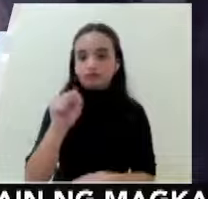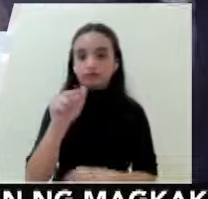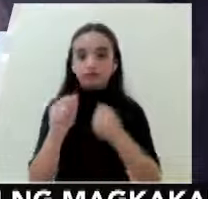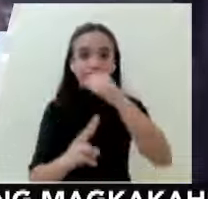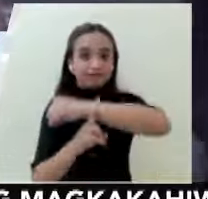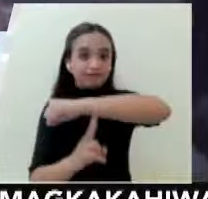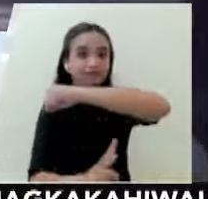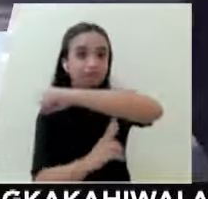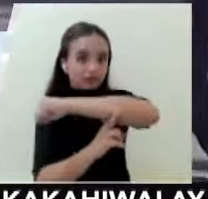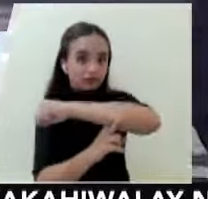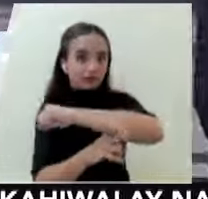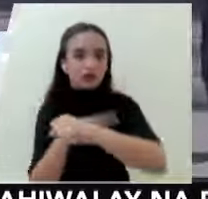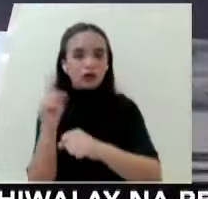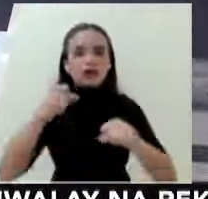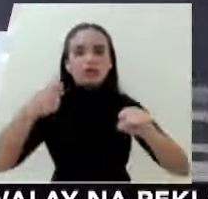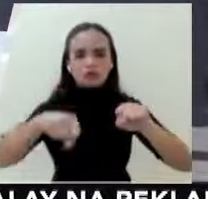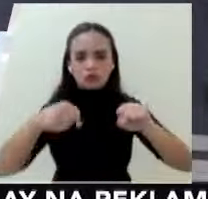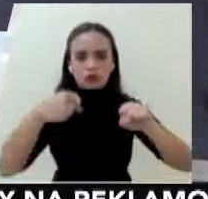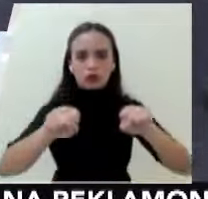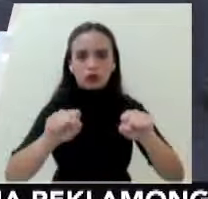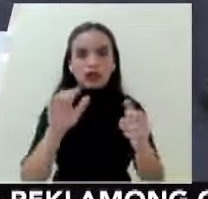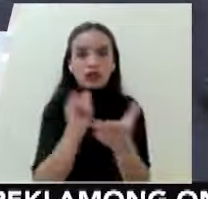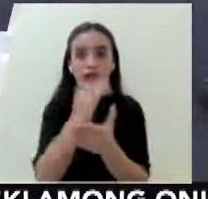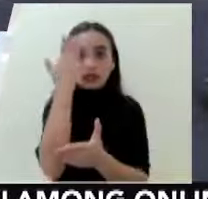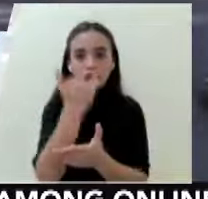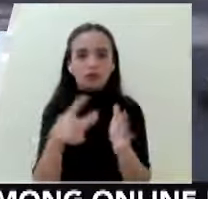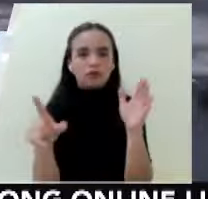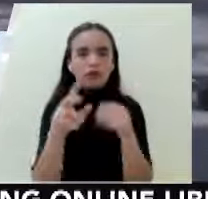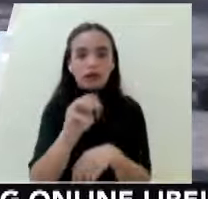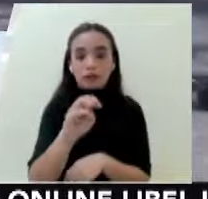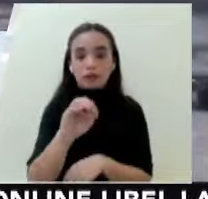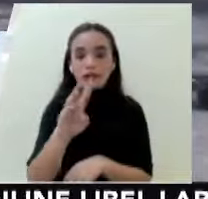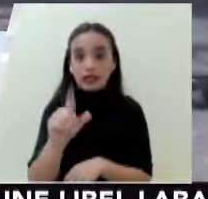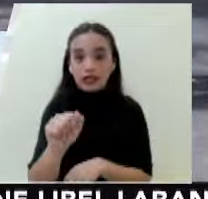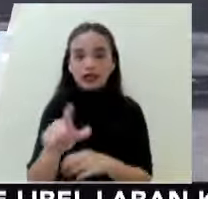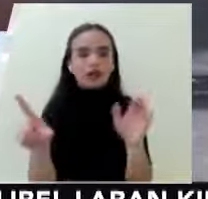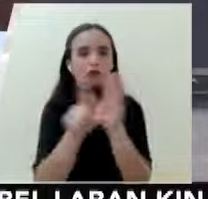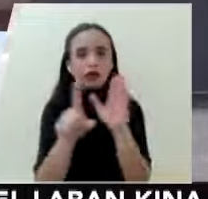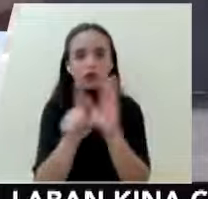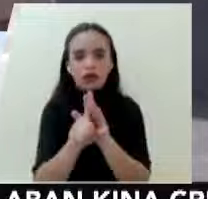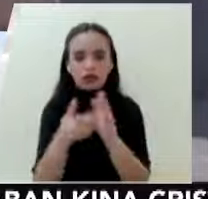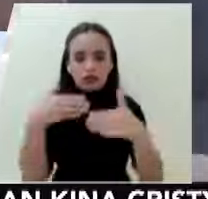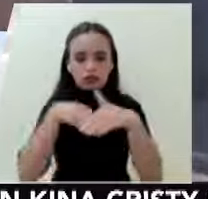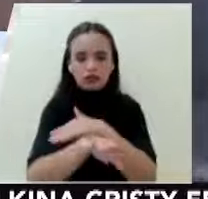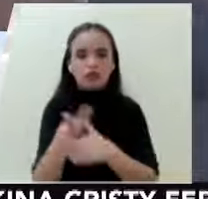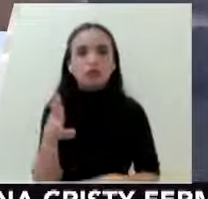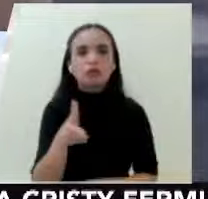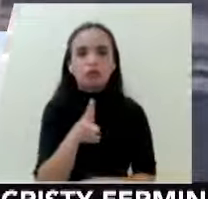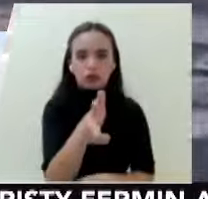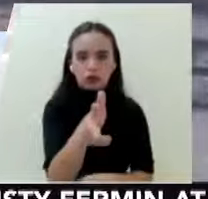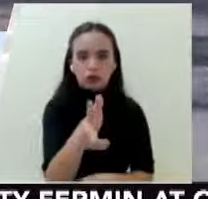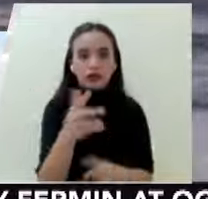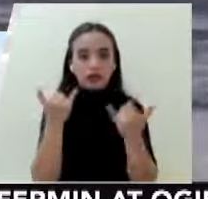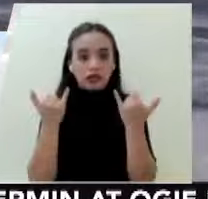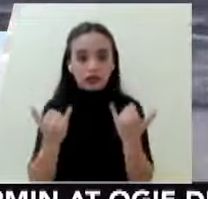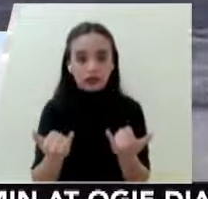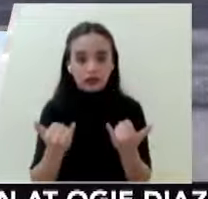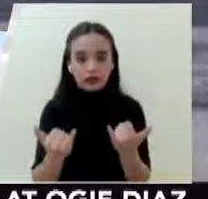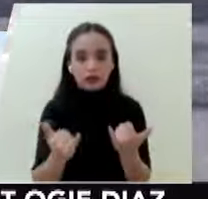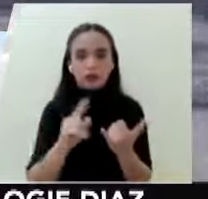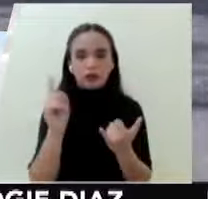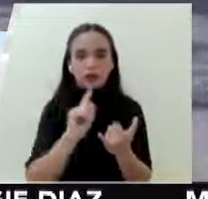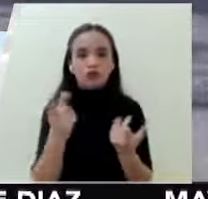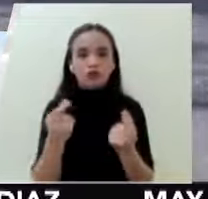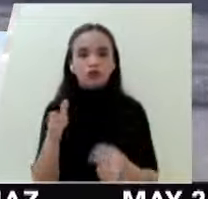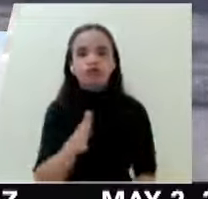ay mga motor. Kaya ipagbabawal na ng MMDA na pumasok yung mga motor doon sa service road. At ngayon pa lamang ay pinapakanan na sila